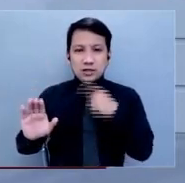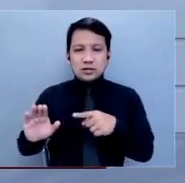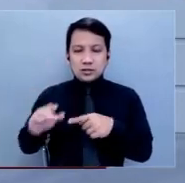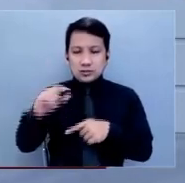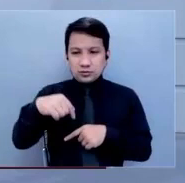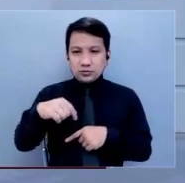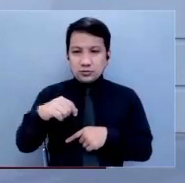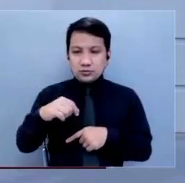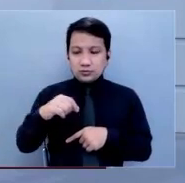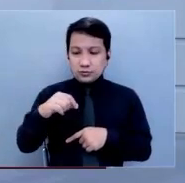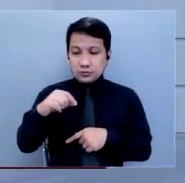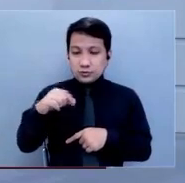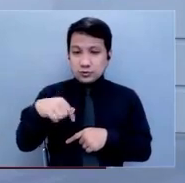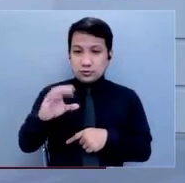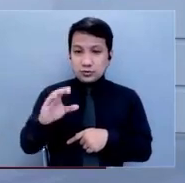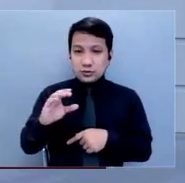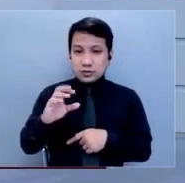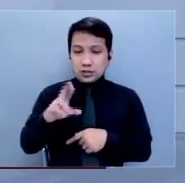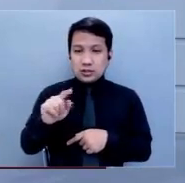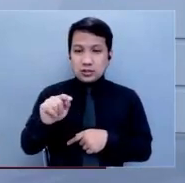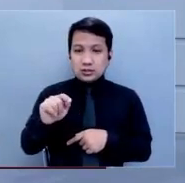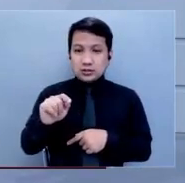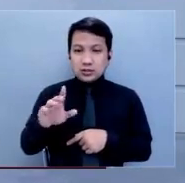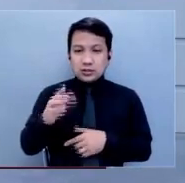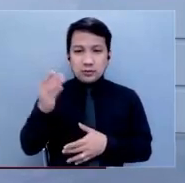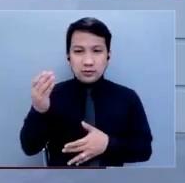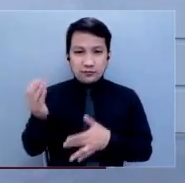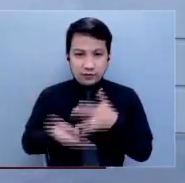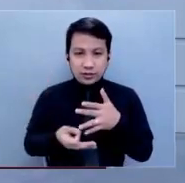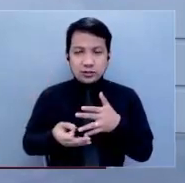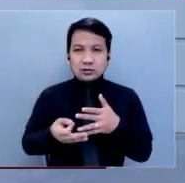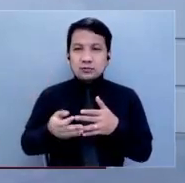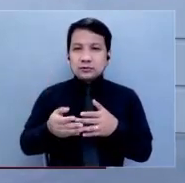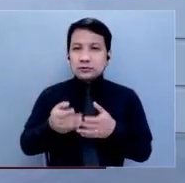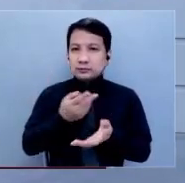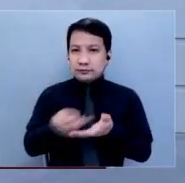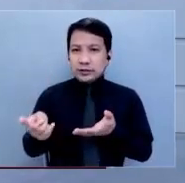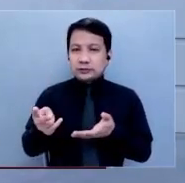RTC sa salang failure to file income tax returns noong